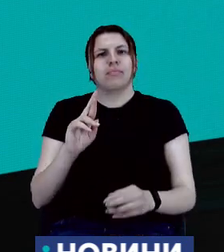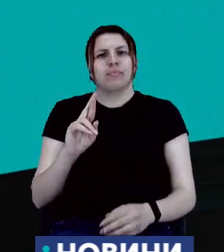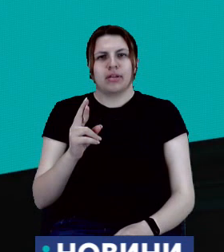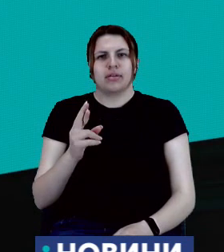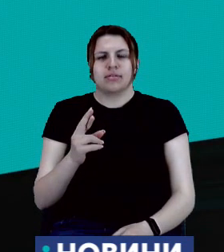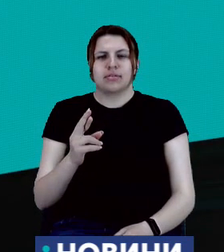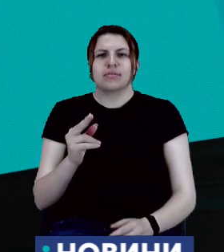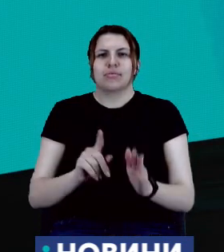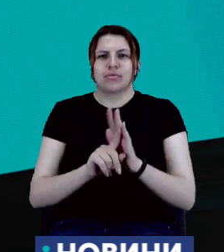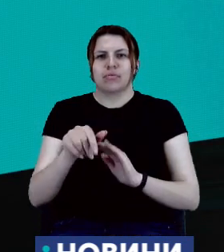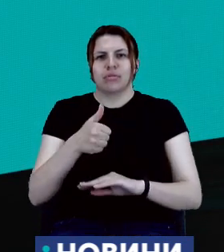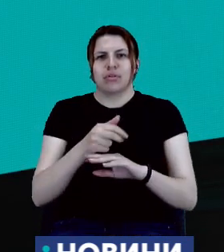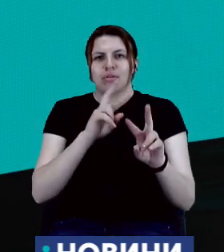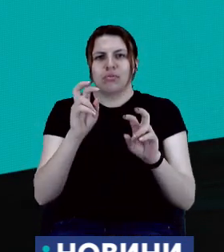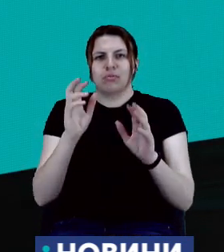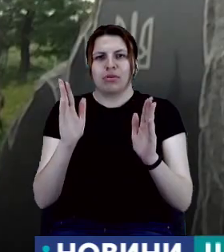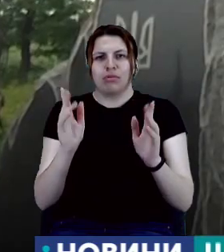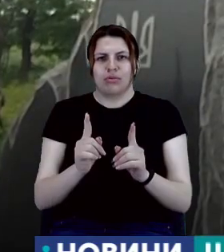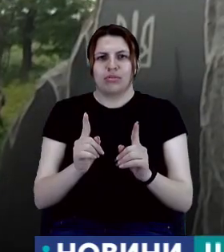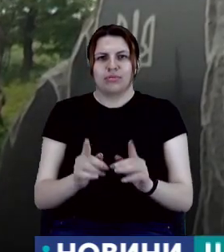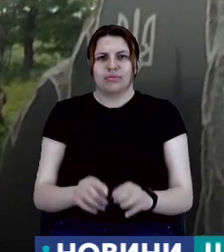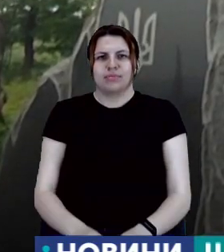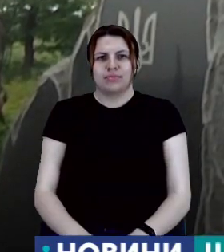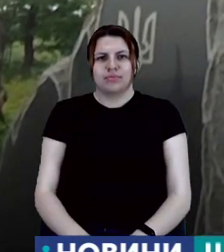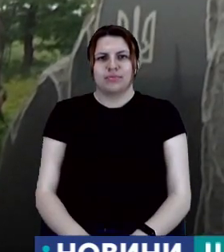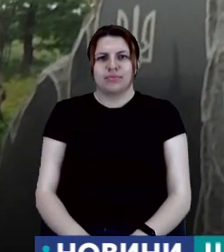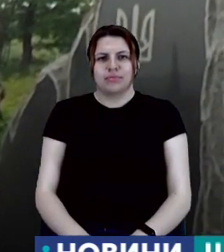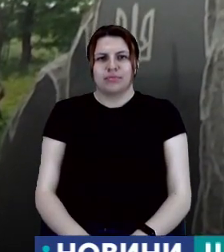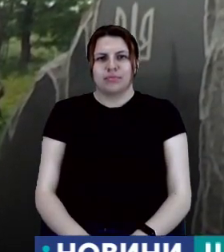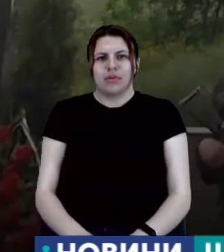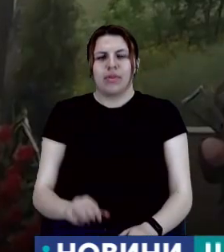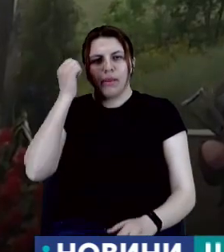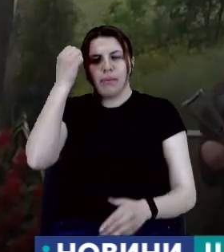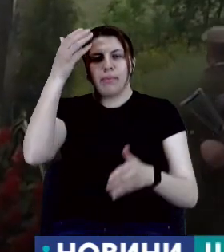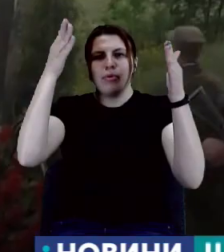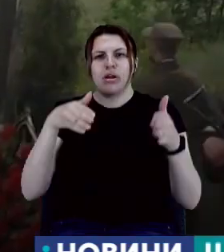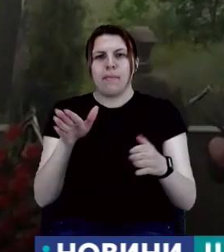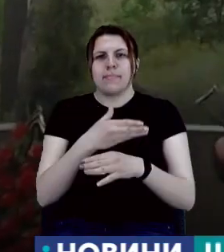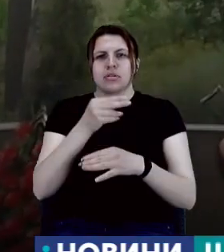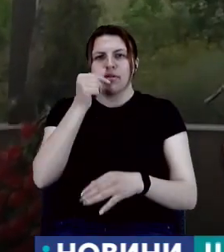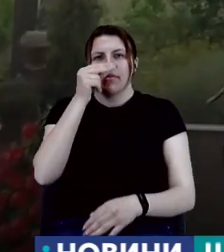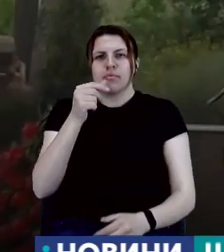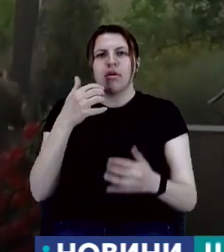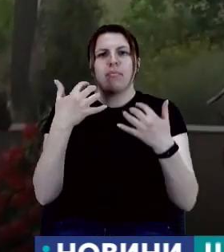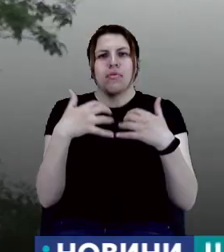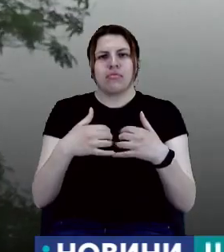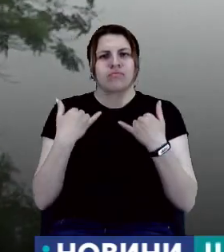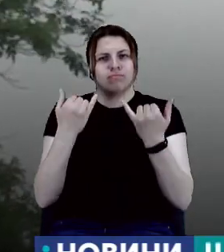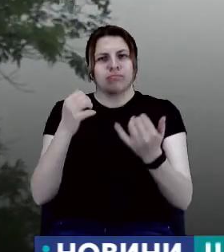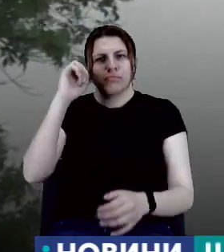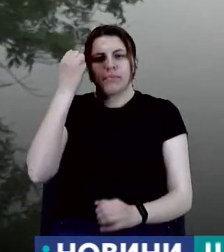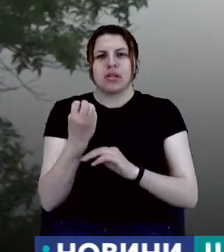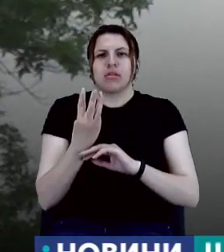про головні теми коротко. На меморіалі між Слов'янськом та Краматорськом вшанували пам'ять 13